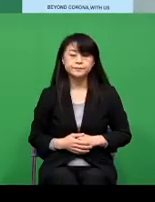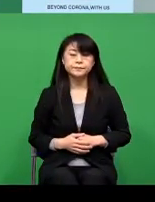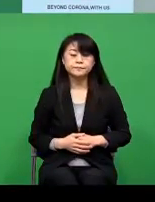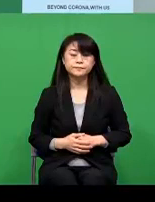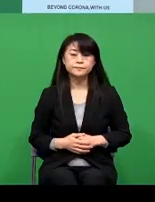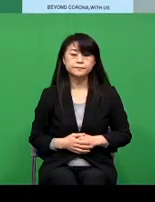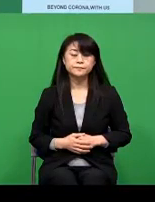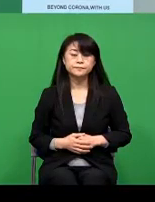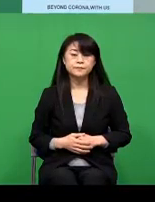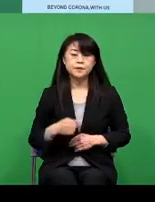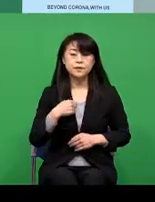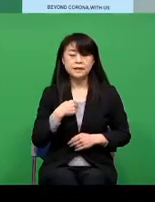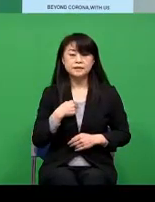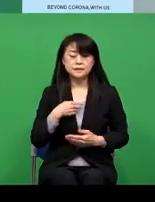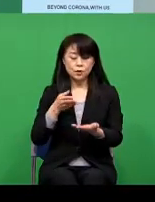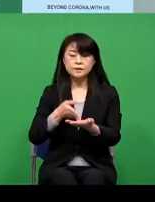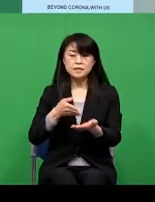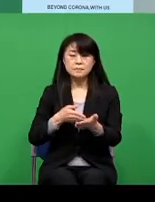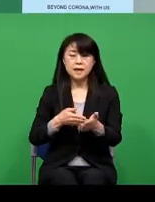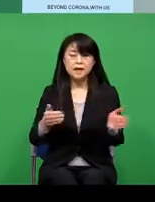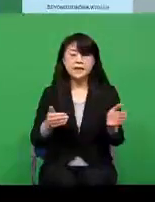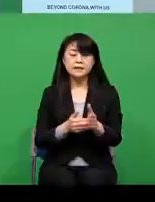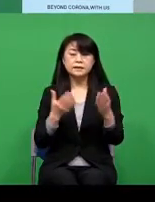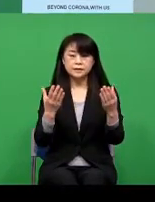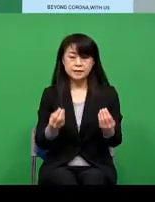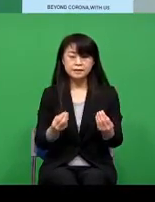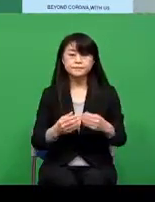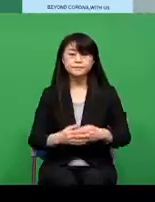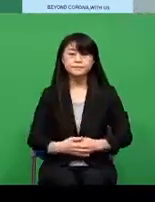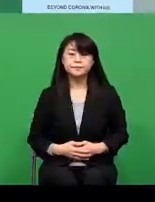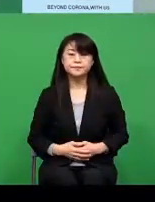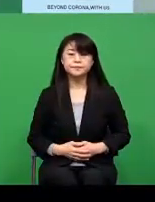ということで、私からの説明は以上であります。